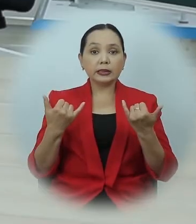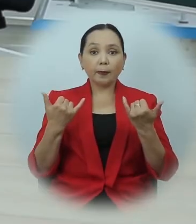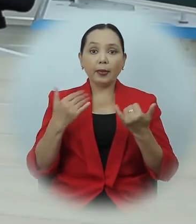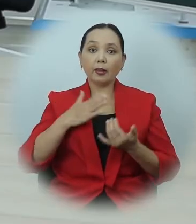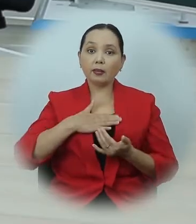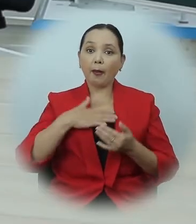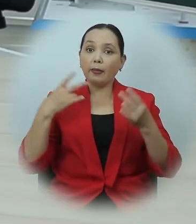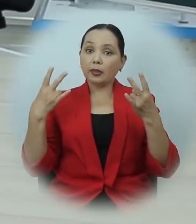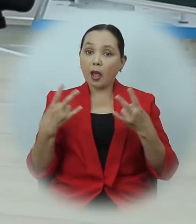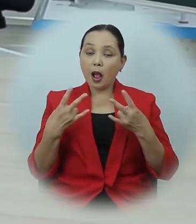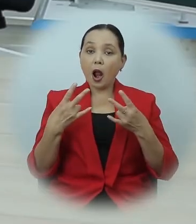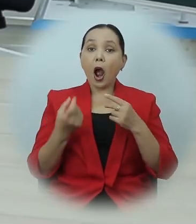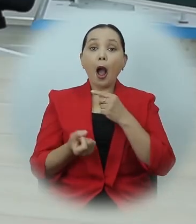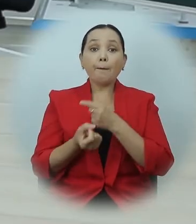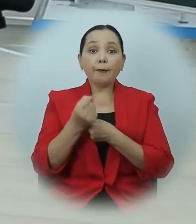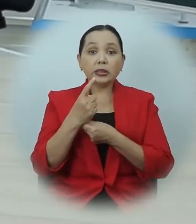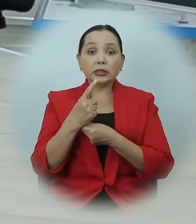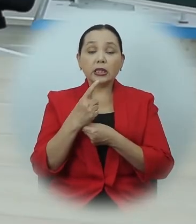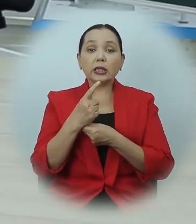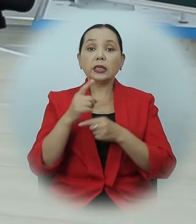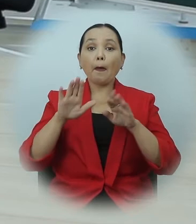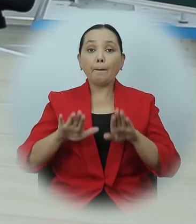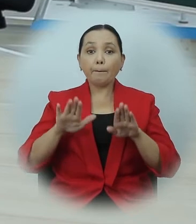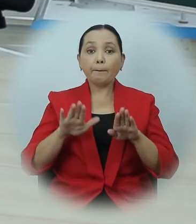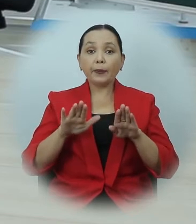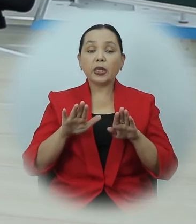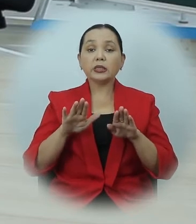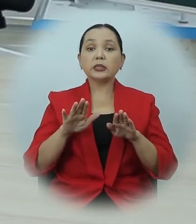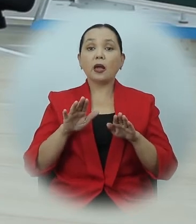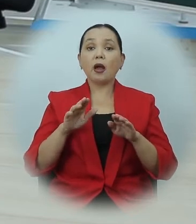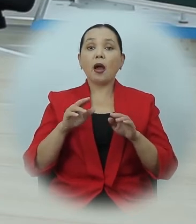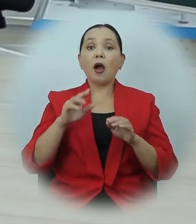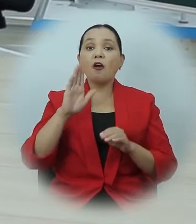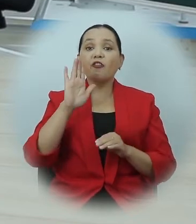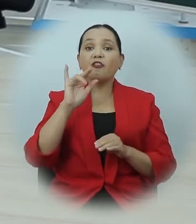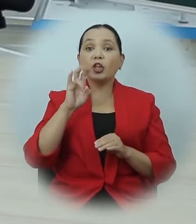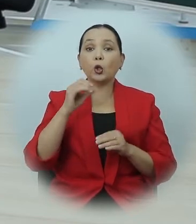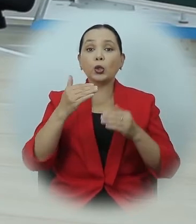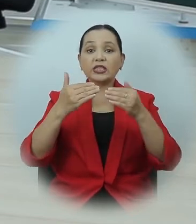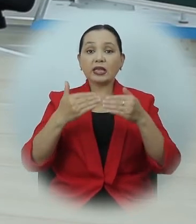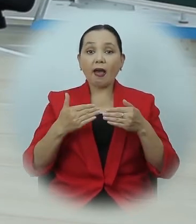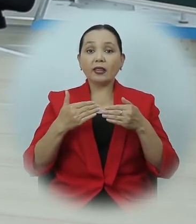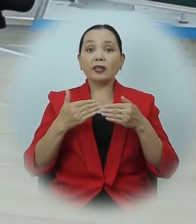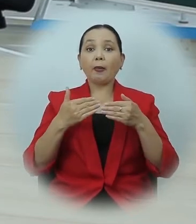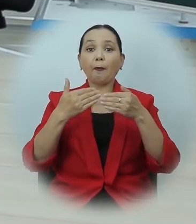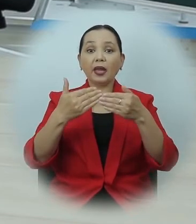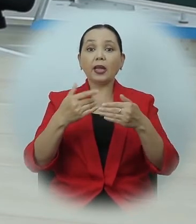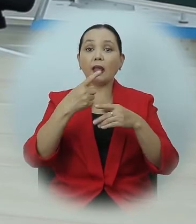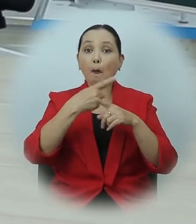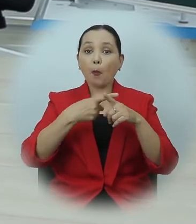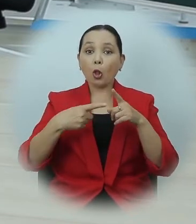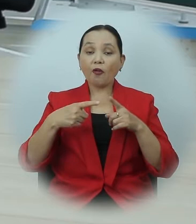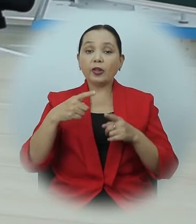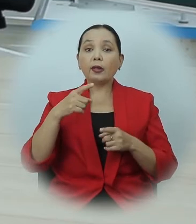Теперь нам необходимо определить места построения выточек на задней и передней половинках. Для